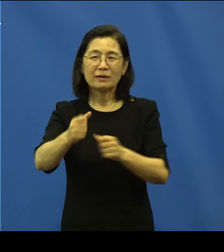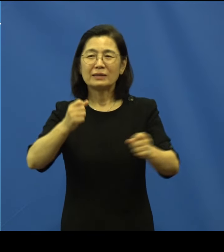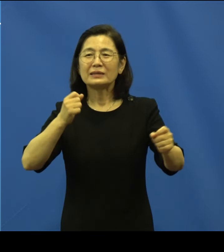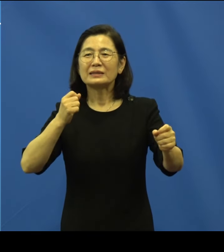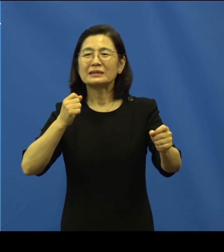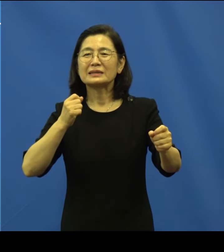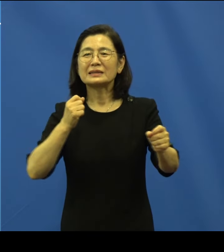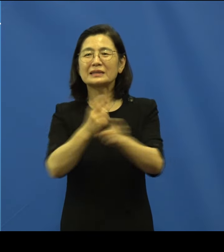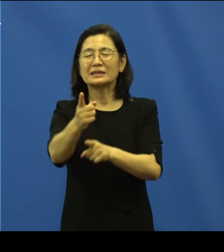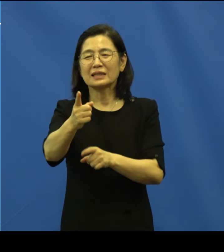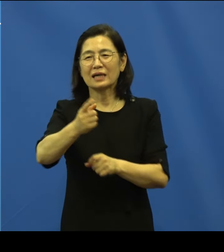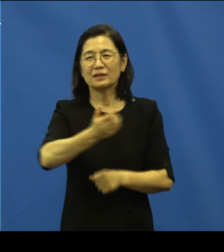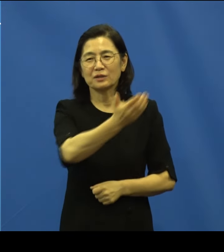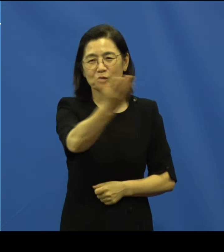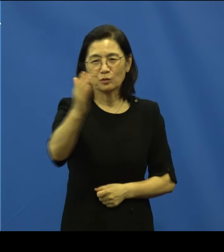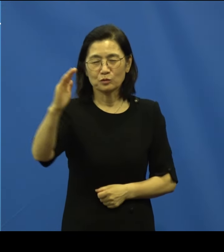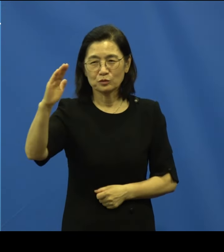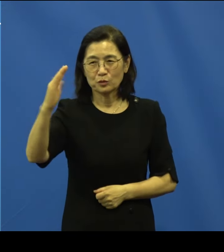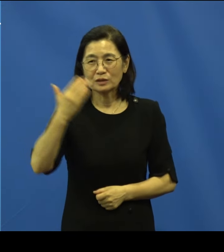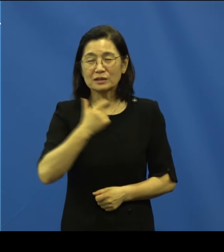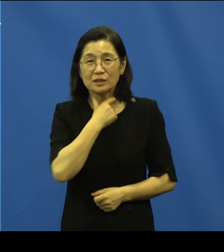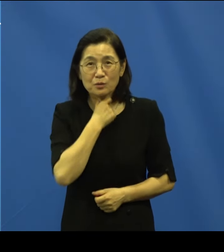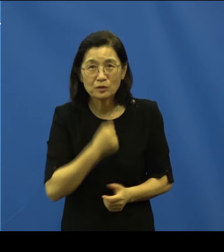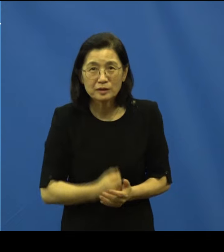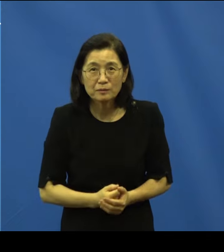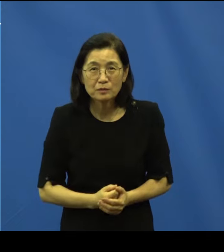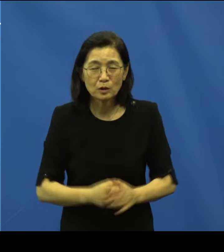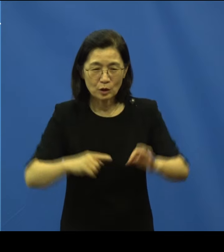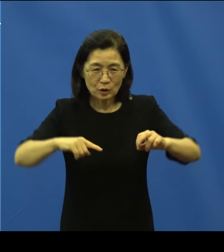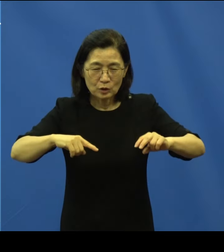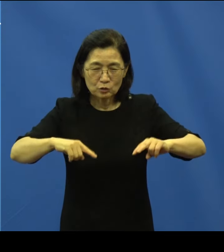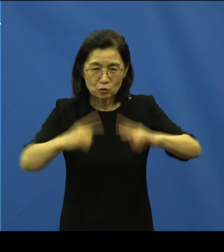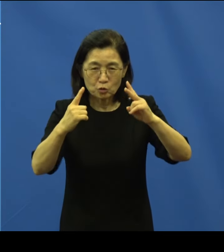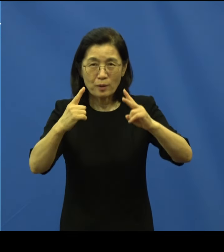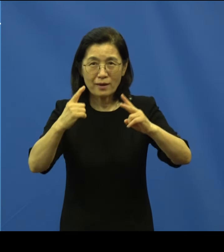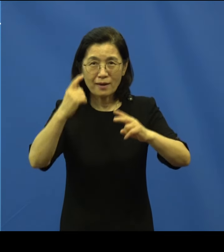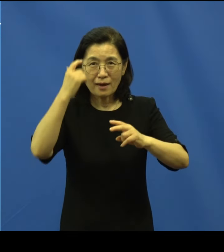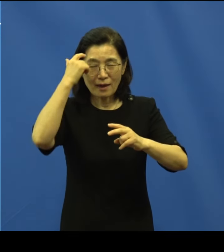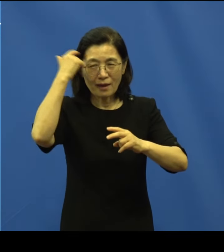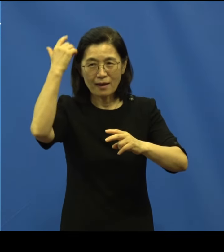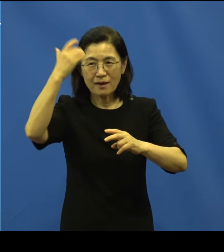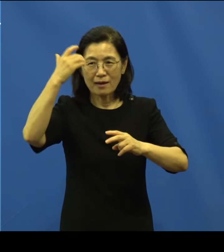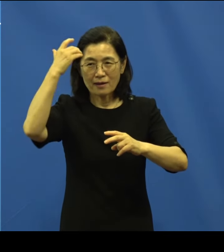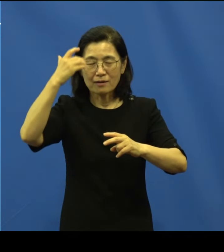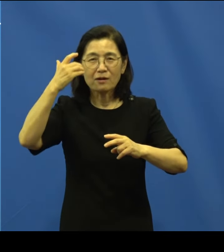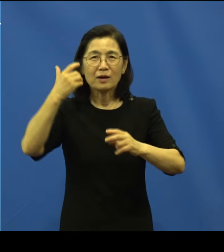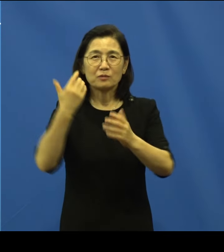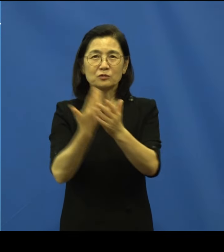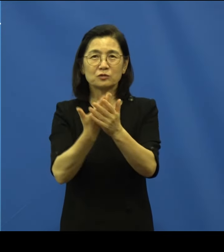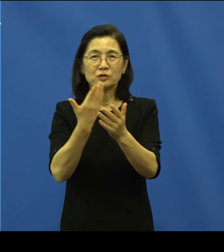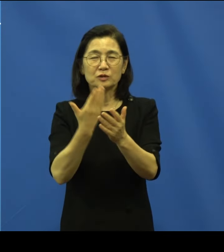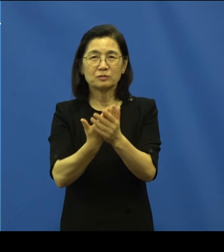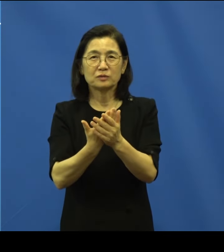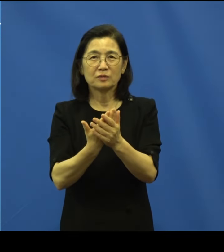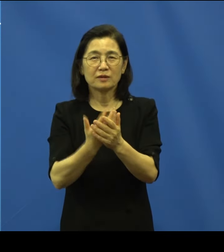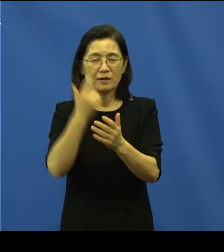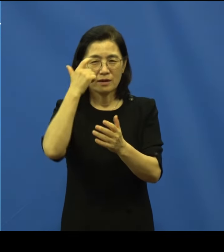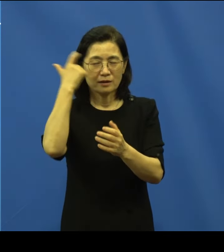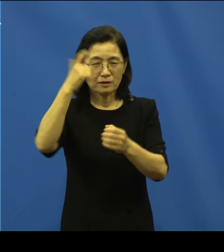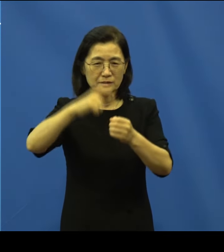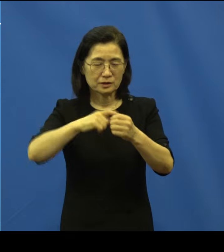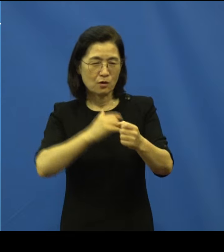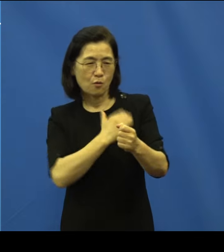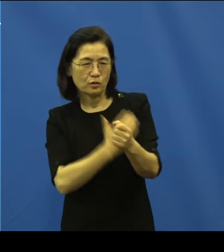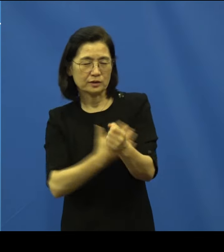승리하는 여러분들 되시기를 축원합니다. 갑절의 영감을 주십시오. 영의 눈을 뜨게 하여 주시옵소서. 영적 권세를 가지게